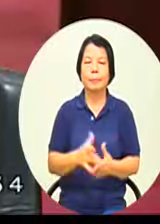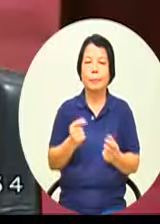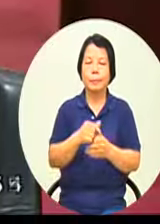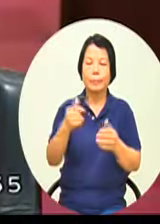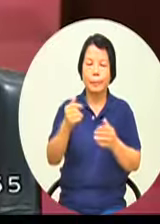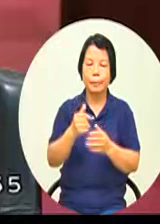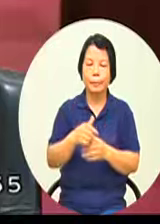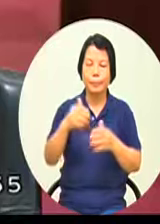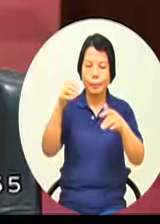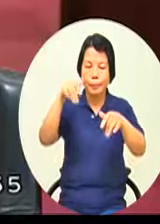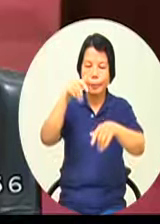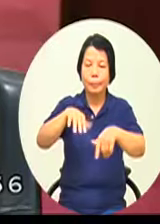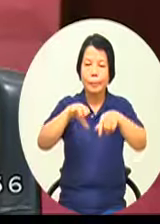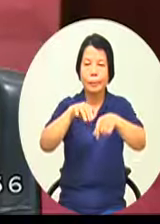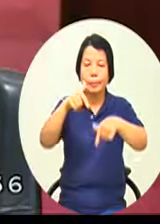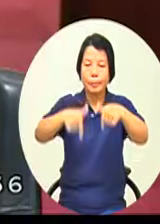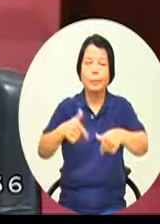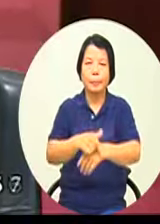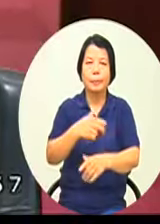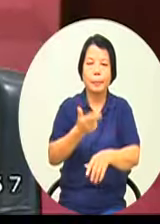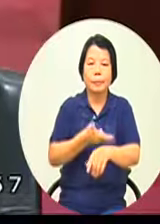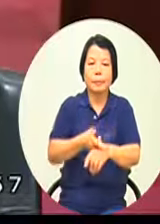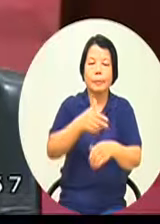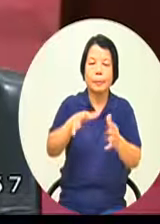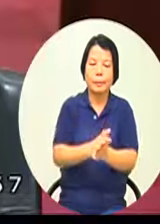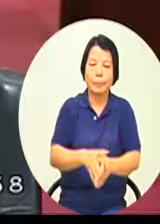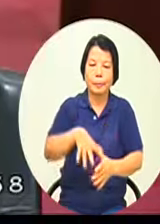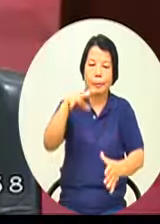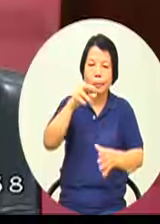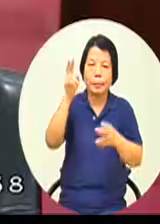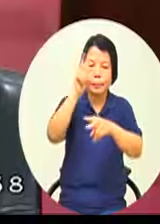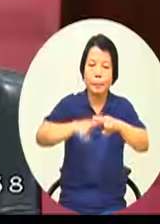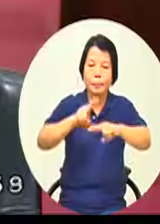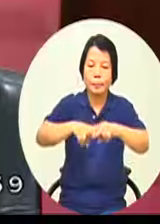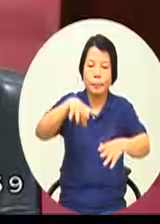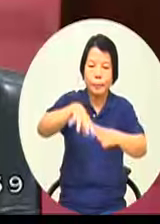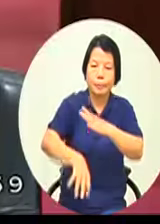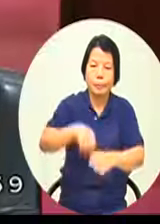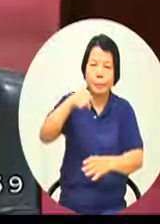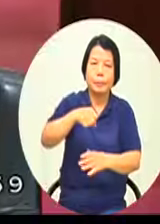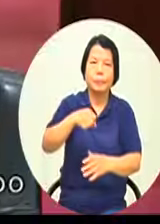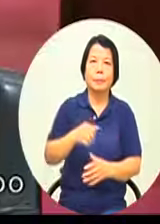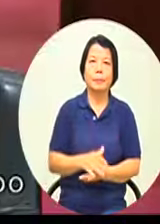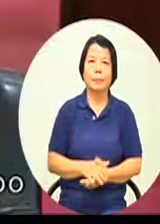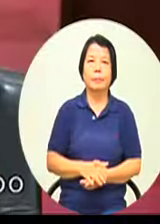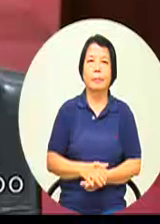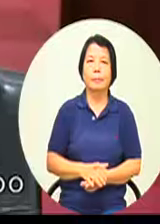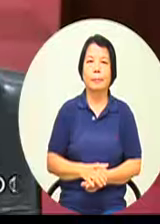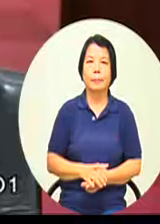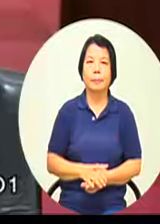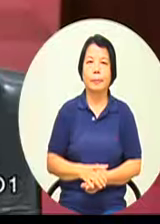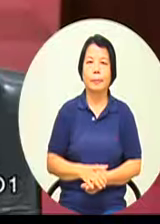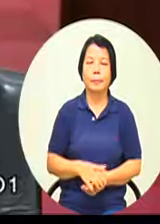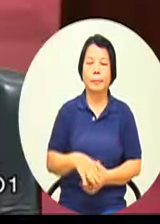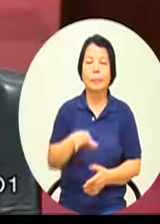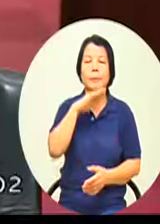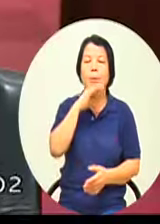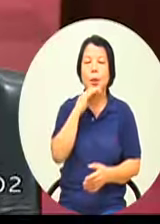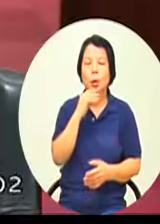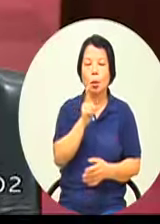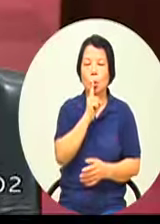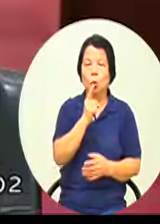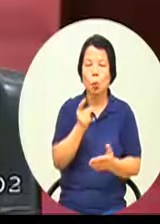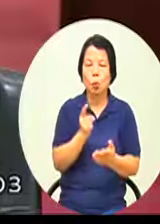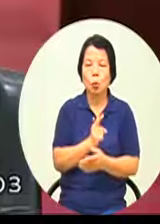有在龙线嘛，吼，啊，龙线对不对啊？你先走吧，我讲完你再回答。你等一下，我讲完一起回答